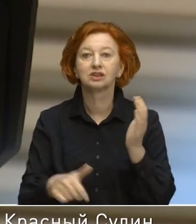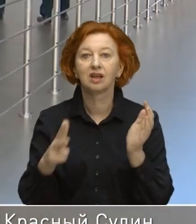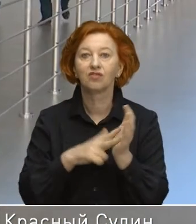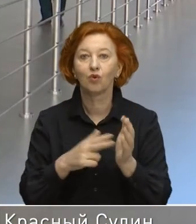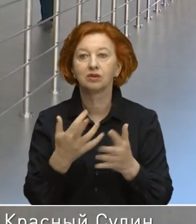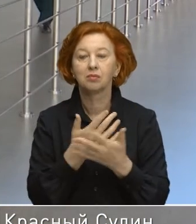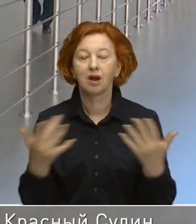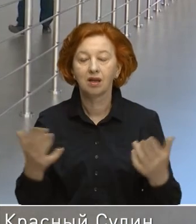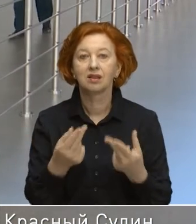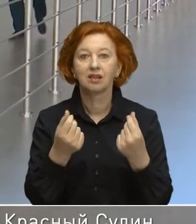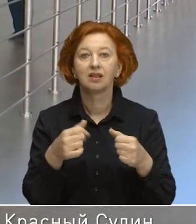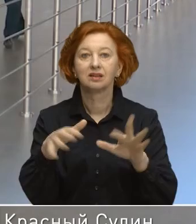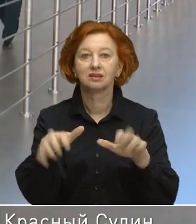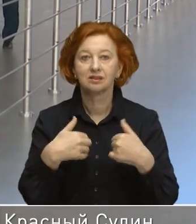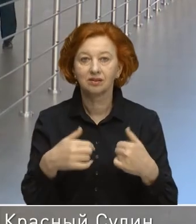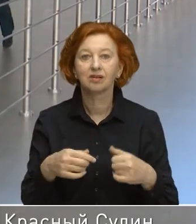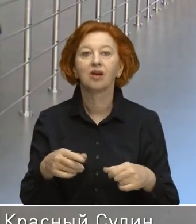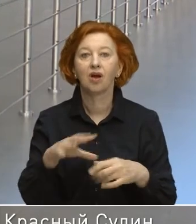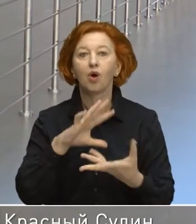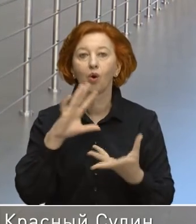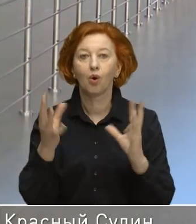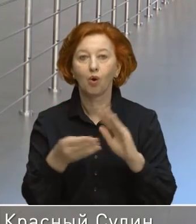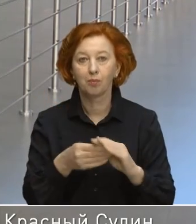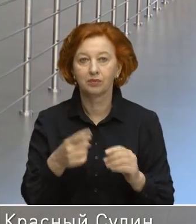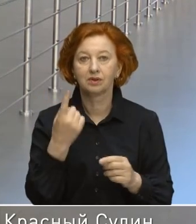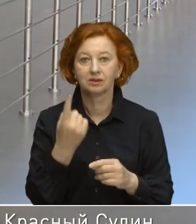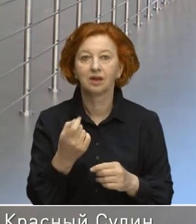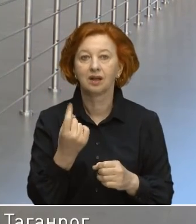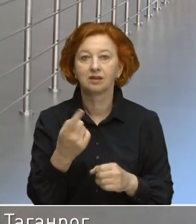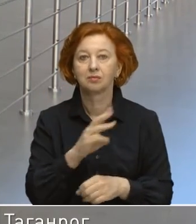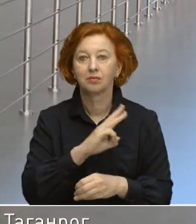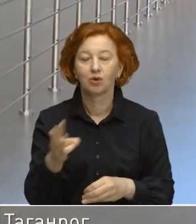и изъяты денежные средства, общая сумма которых составила более 11 000 000 рублей.